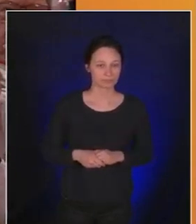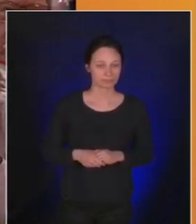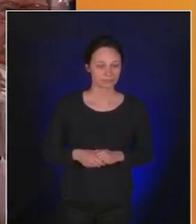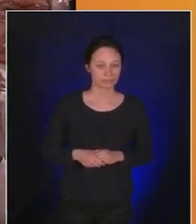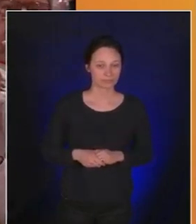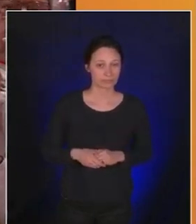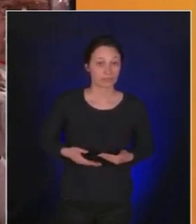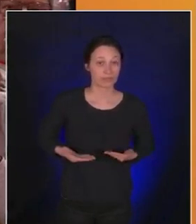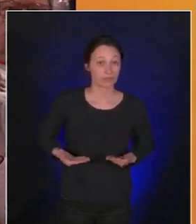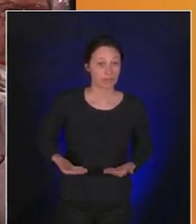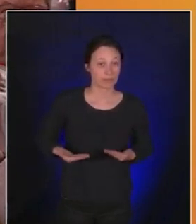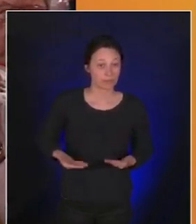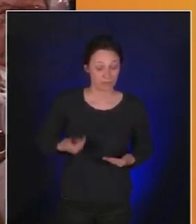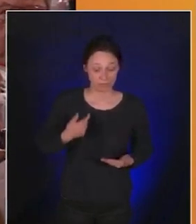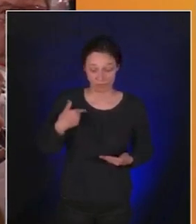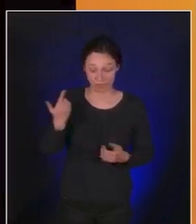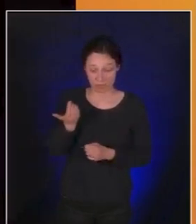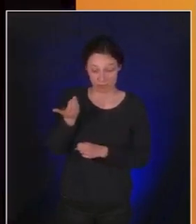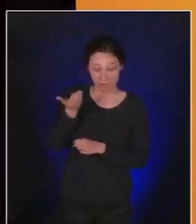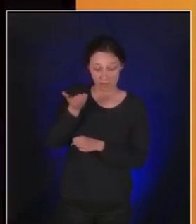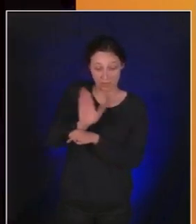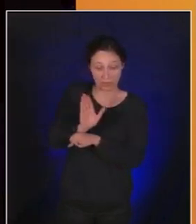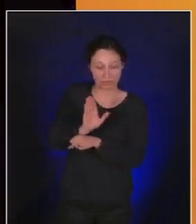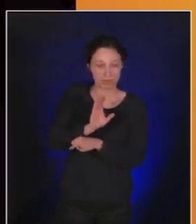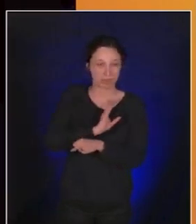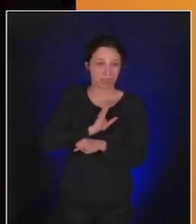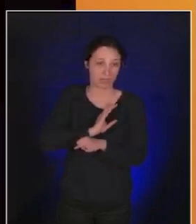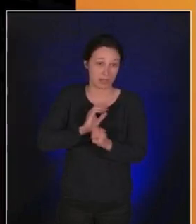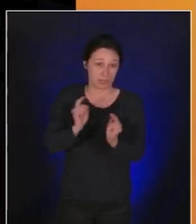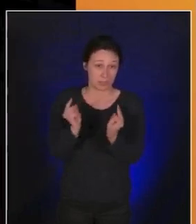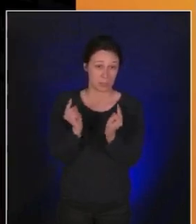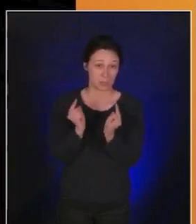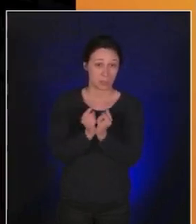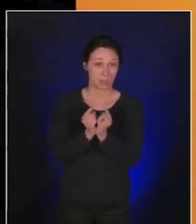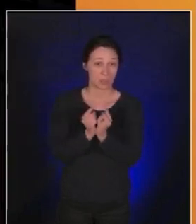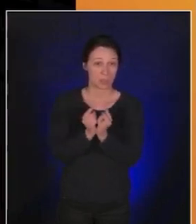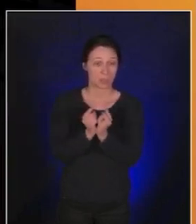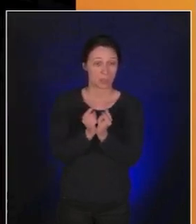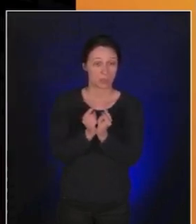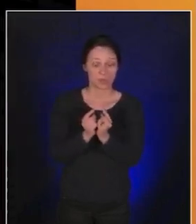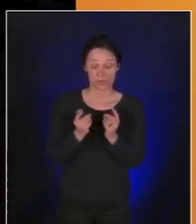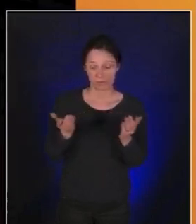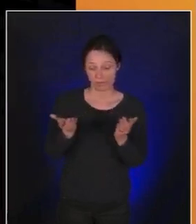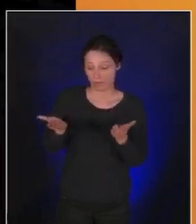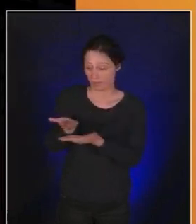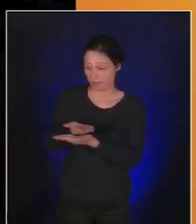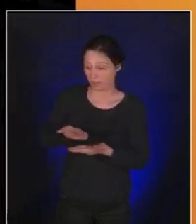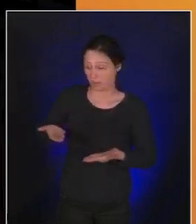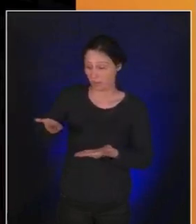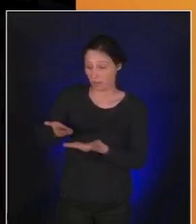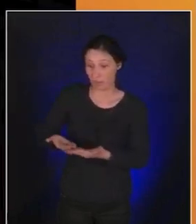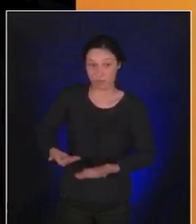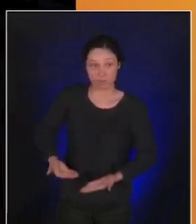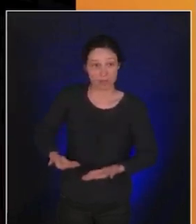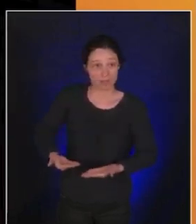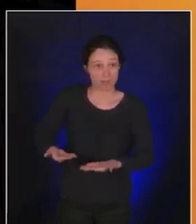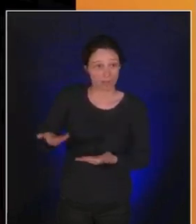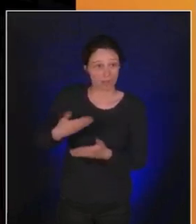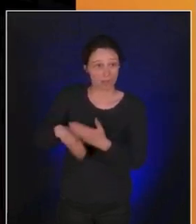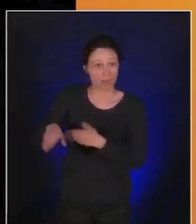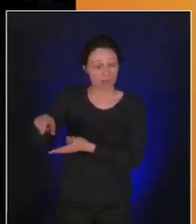Maintenant, je vous présente le plus brièvement possible la situation actuelle en Iran. Après